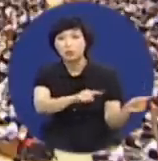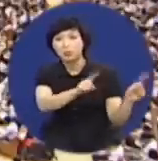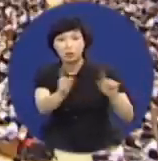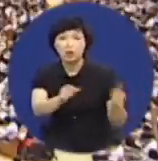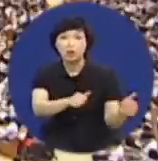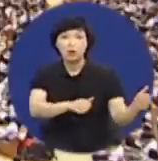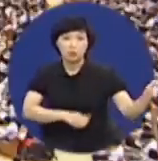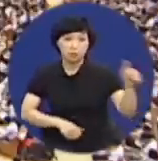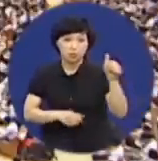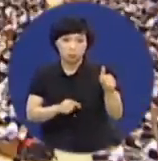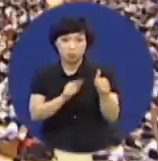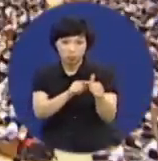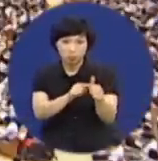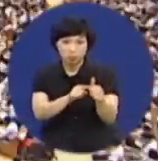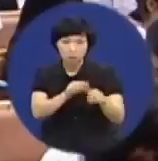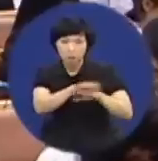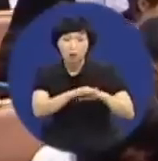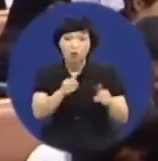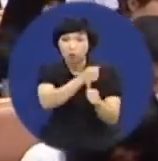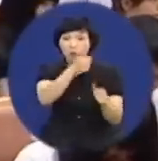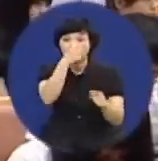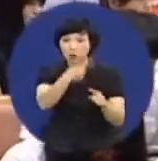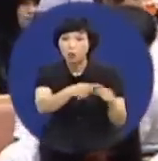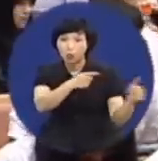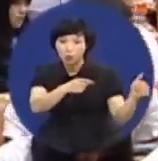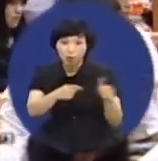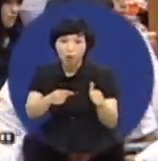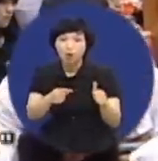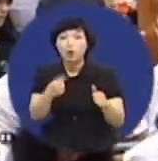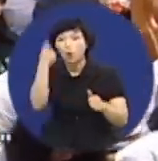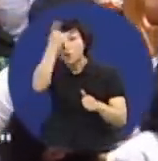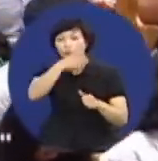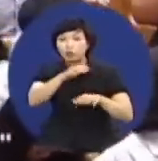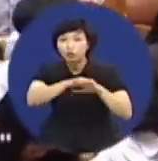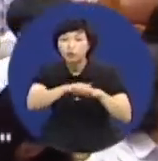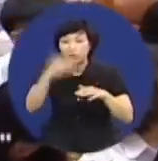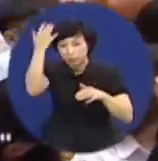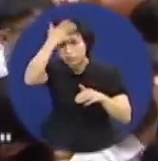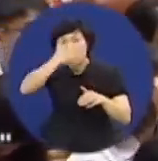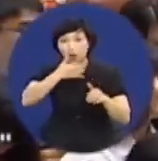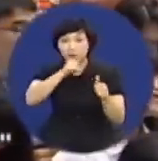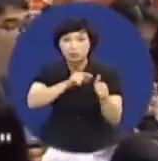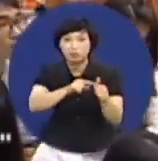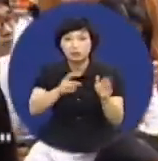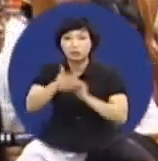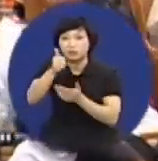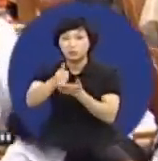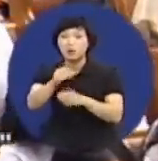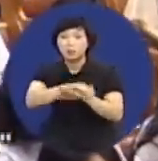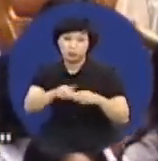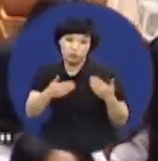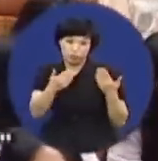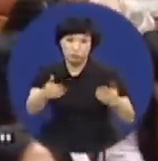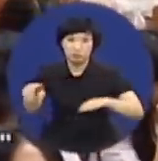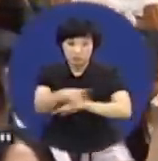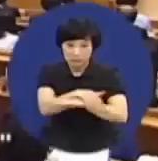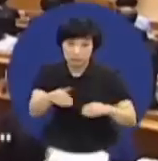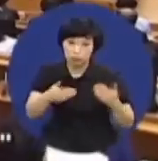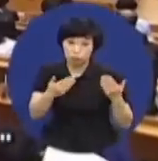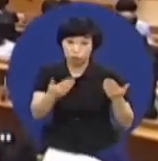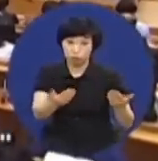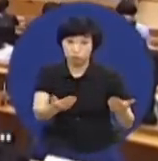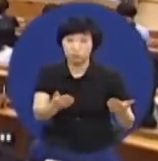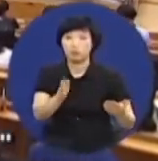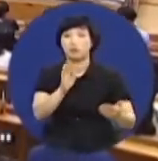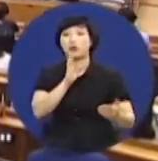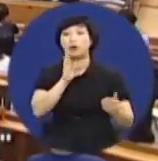出てきなさい。すると死んでいた人が手と足を長い布で巻かれたままで出てきた。彼の